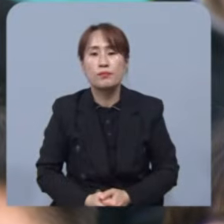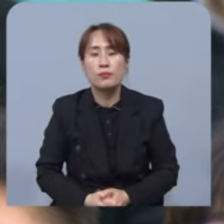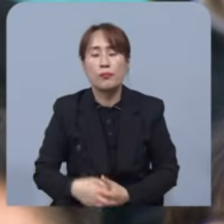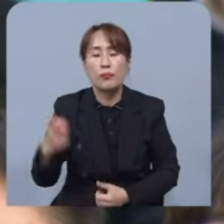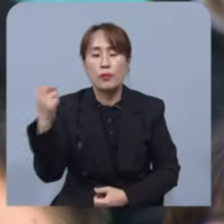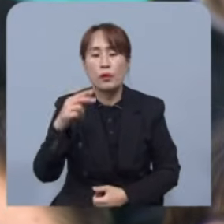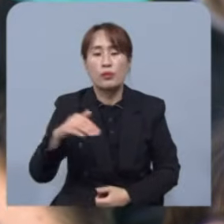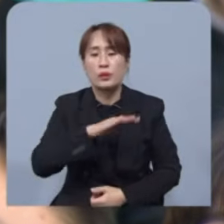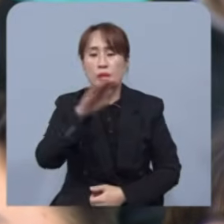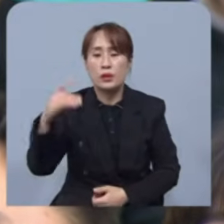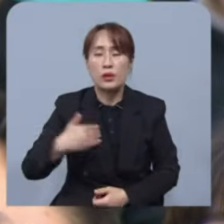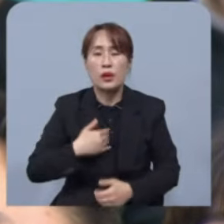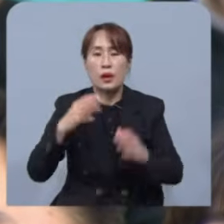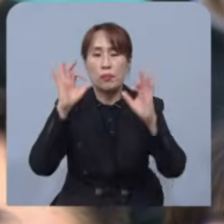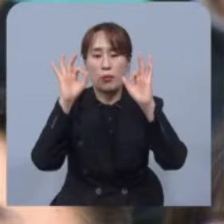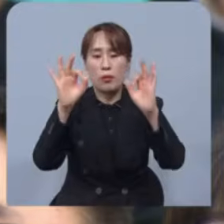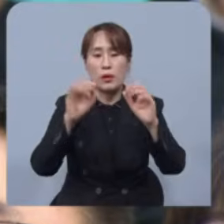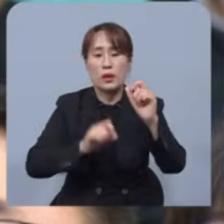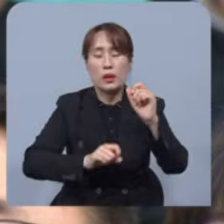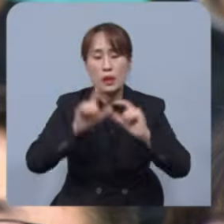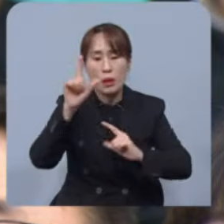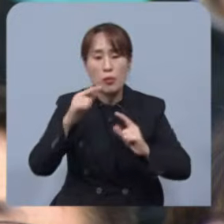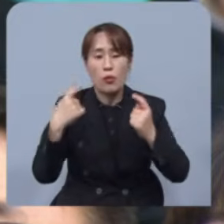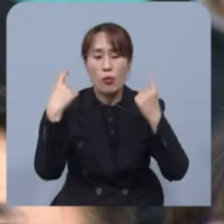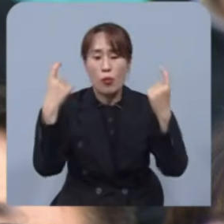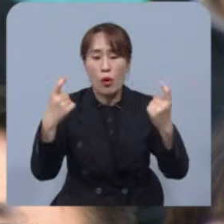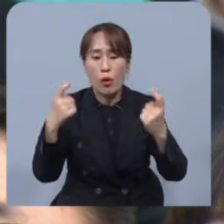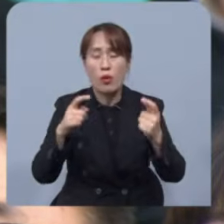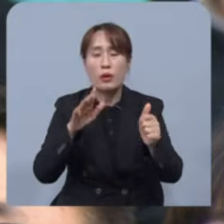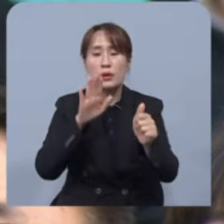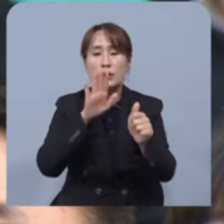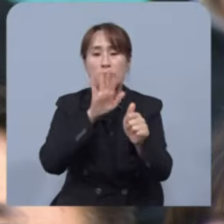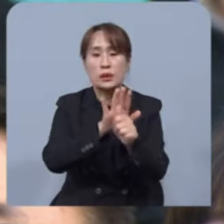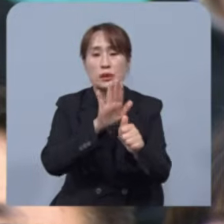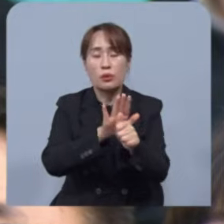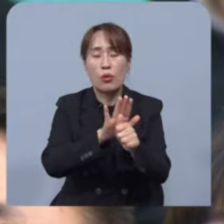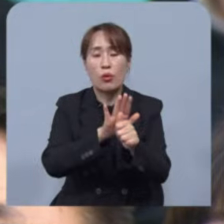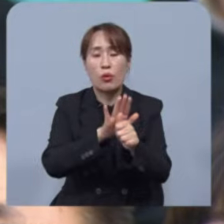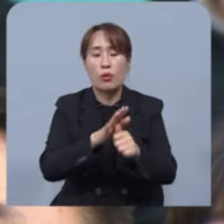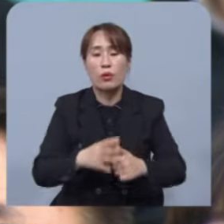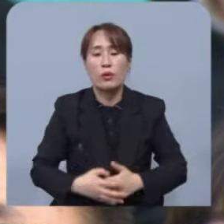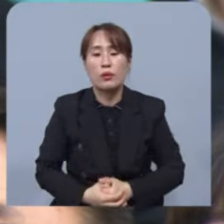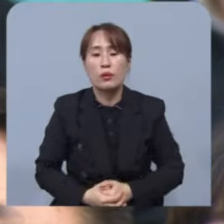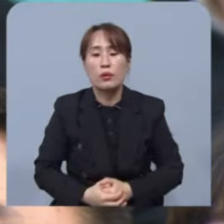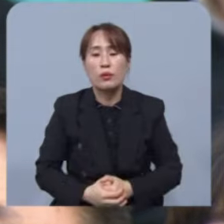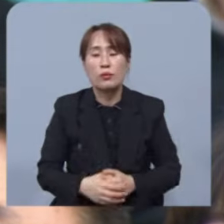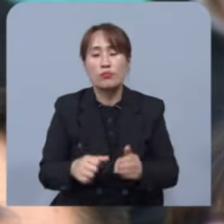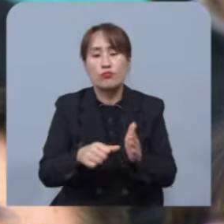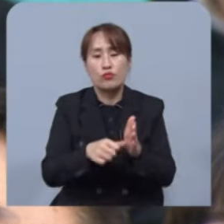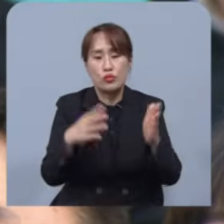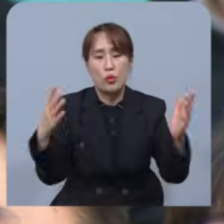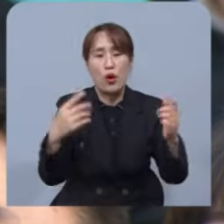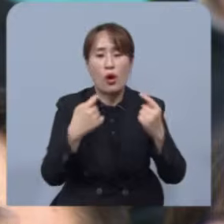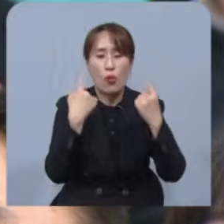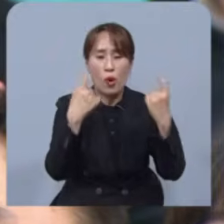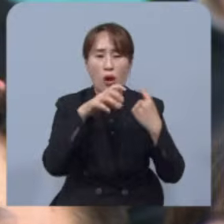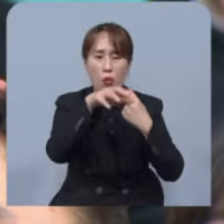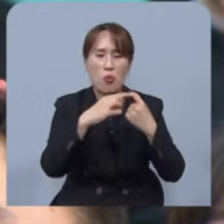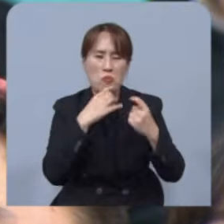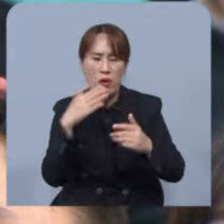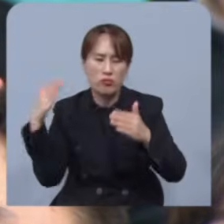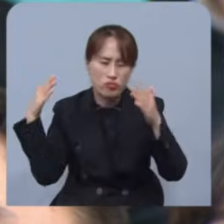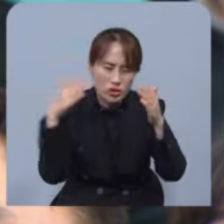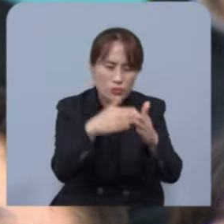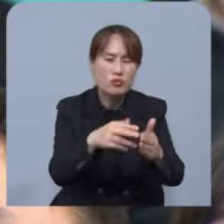또 저희 보면은 대부분의 이제 관광 지원들이 유명한 관광지로